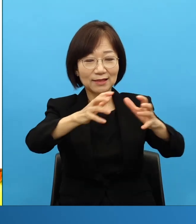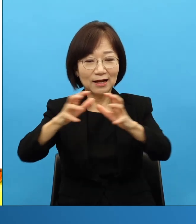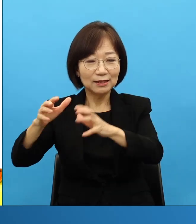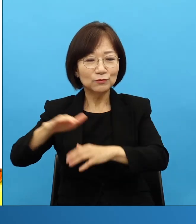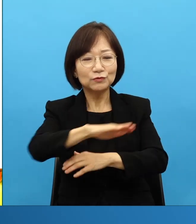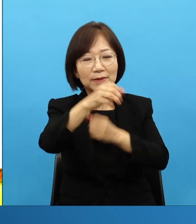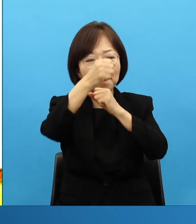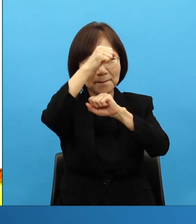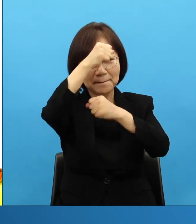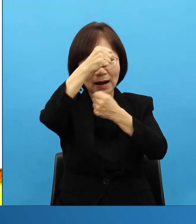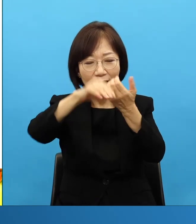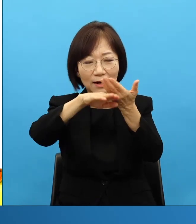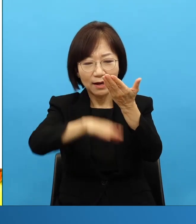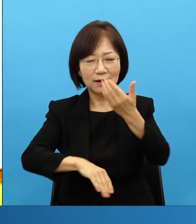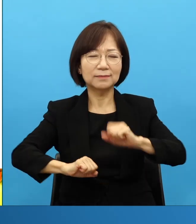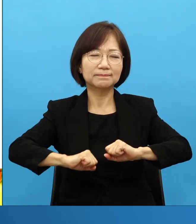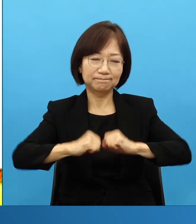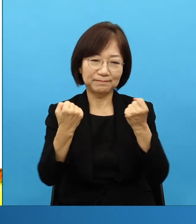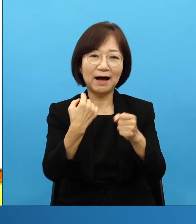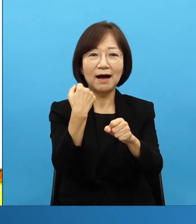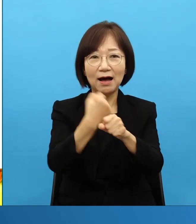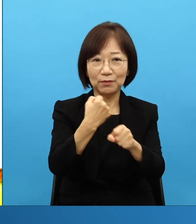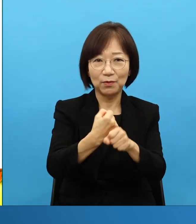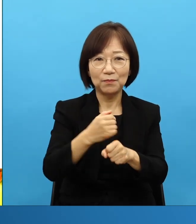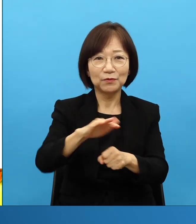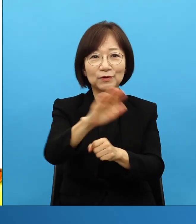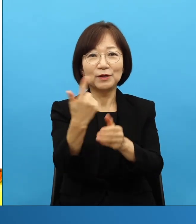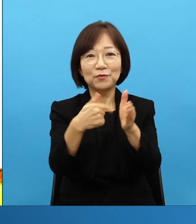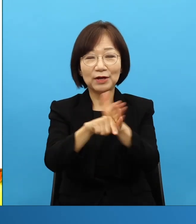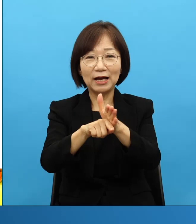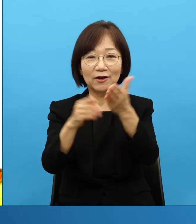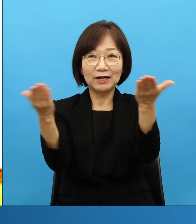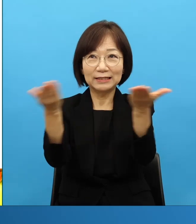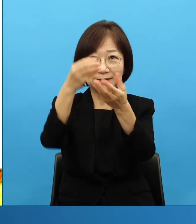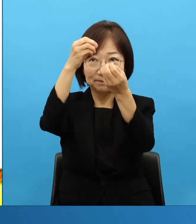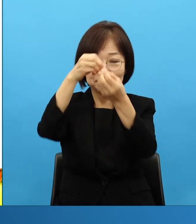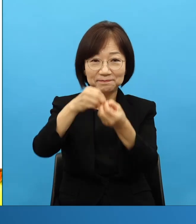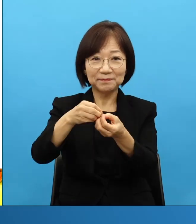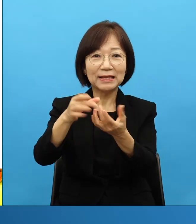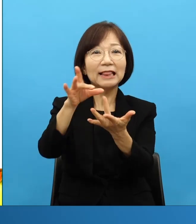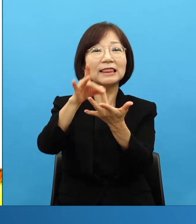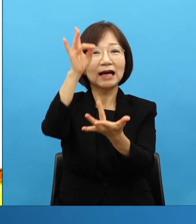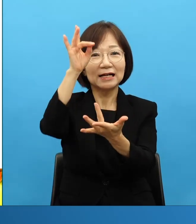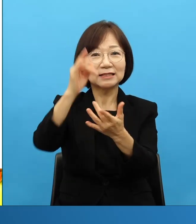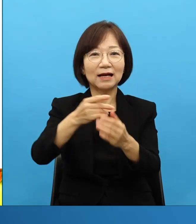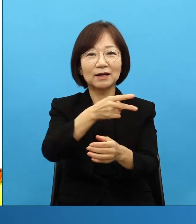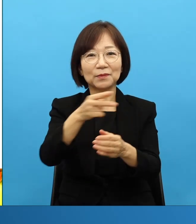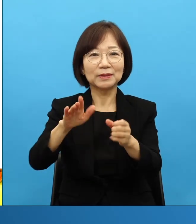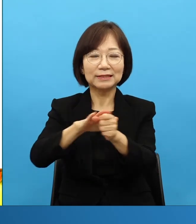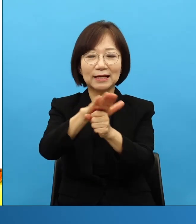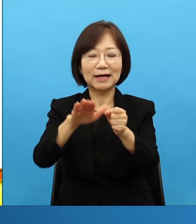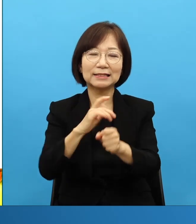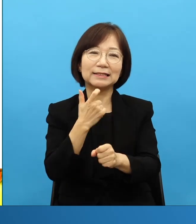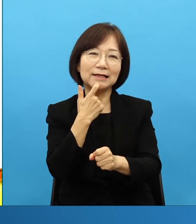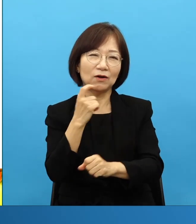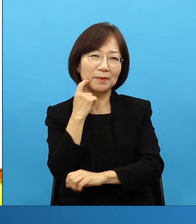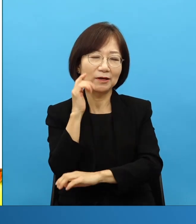아래 복종하게 하시며 우리를 위하여 기업을 택하시나니 곧 사랑하신 야곱의